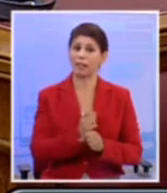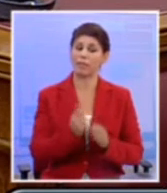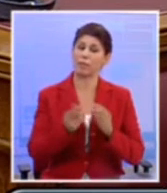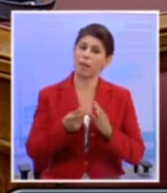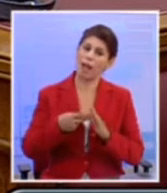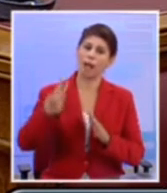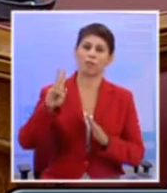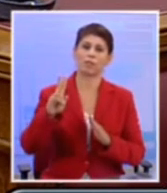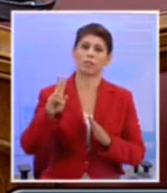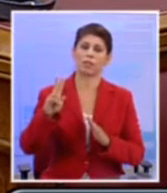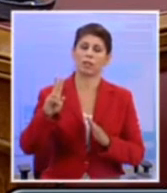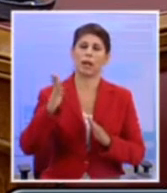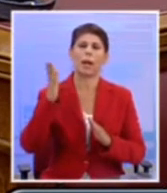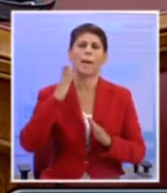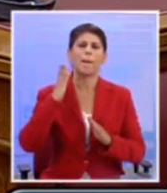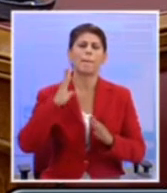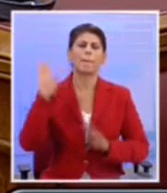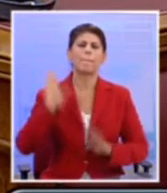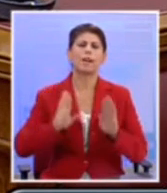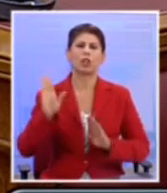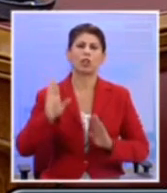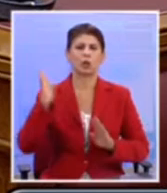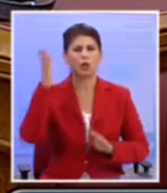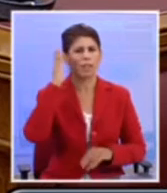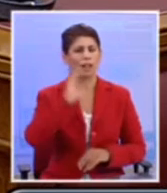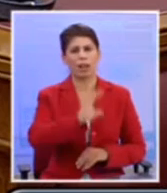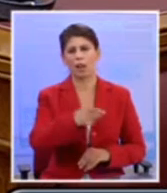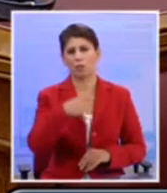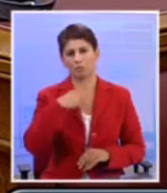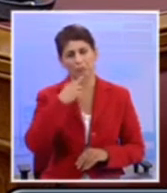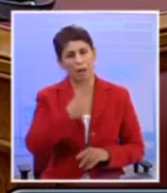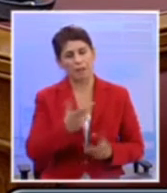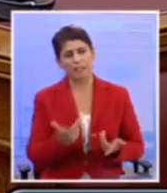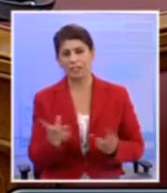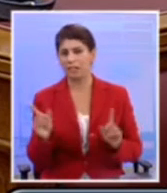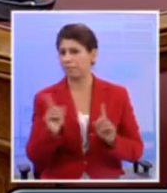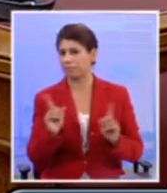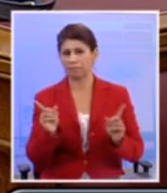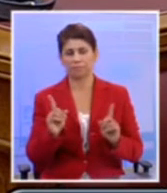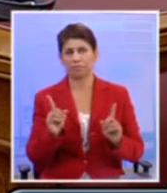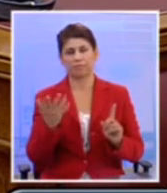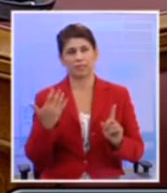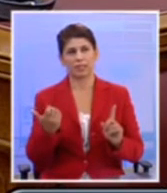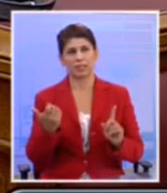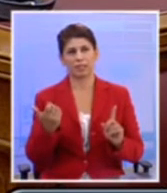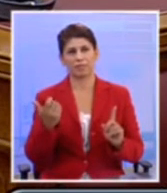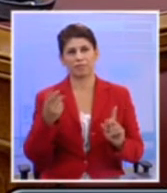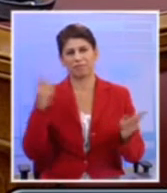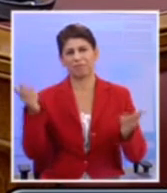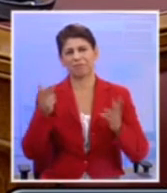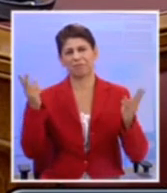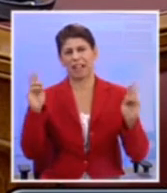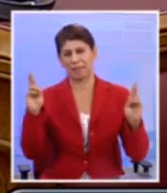αύξηση μετοχικού κεφαλαίου. Οπότε και τους απάντησα ότι μην έχουν φρούδες